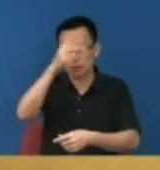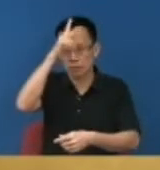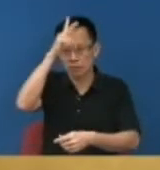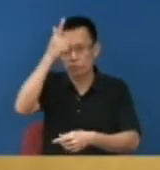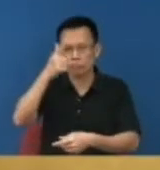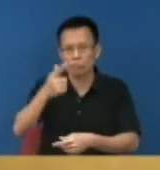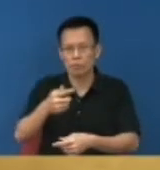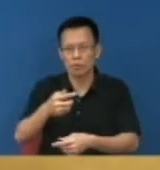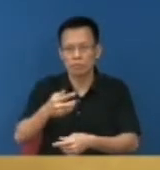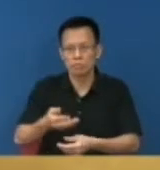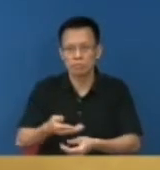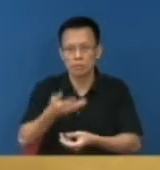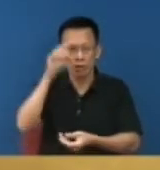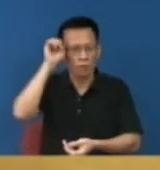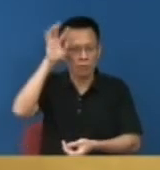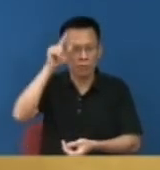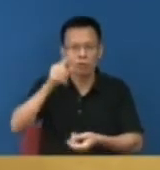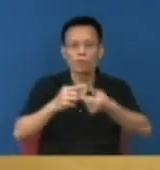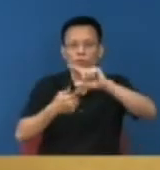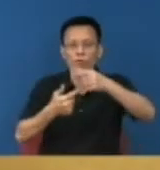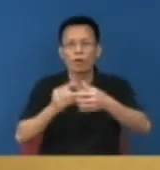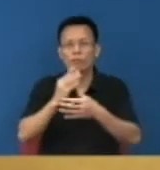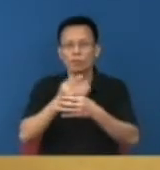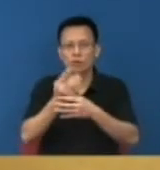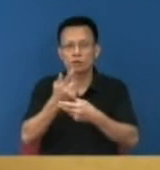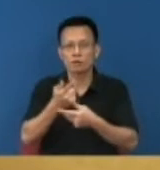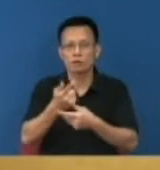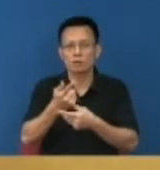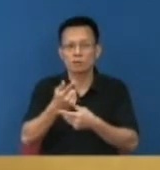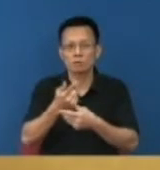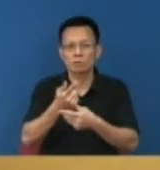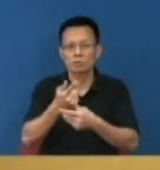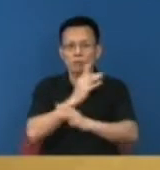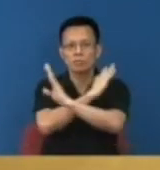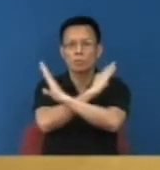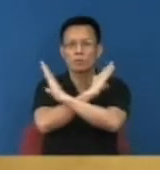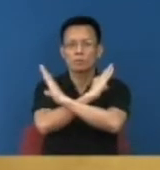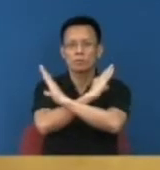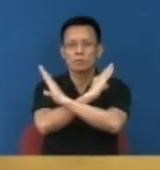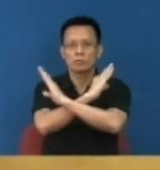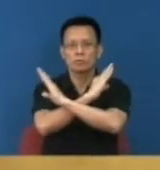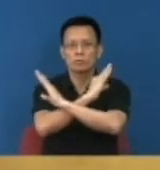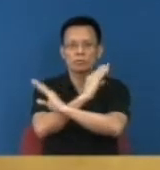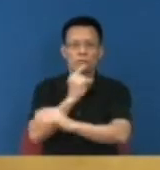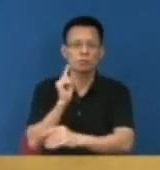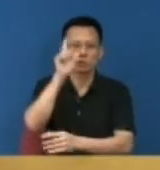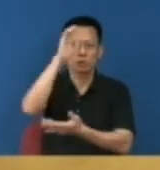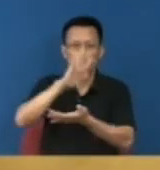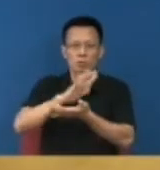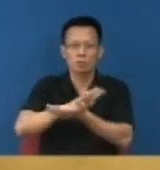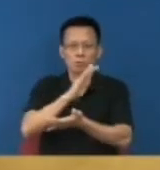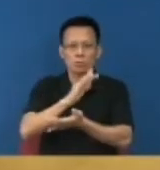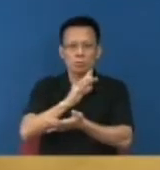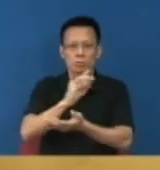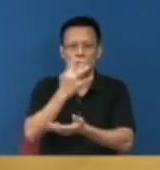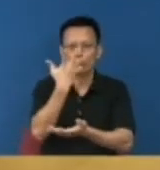政府咧就提出咗一個方法咧，就係話為咗所謂要杜絕喺去年嘅五區